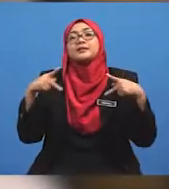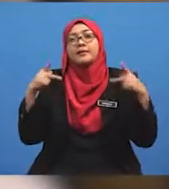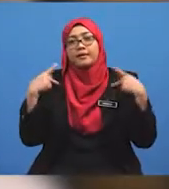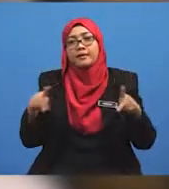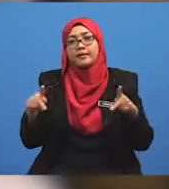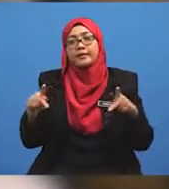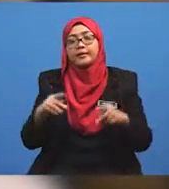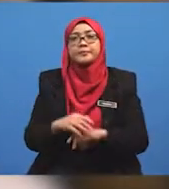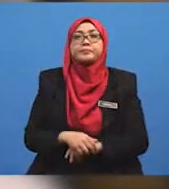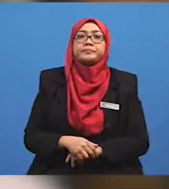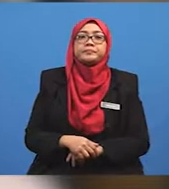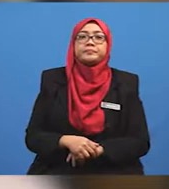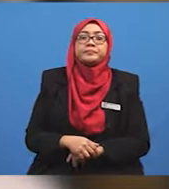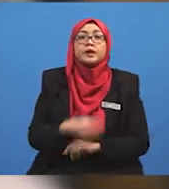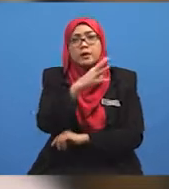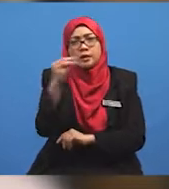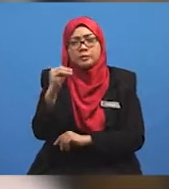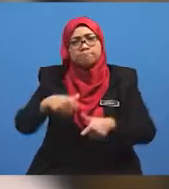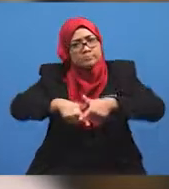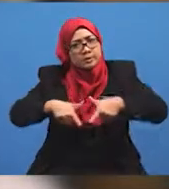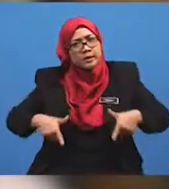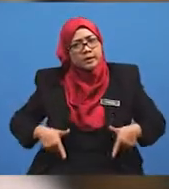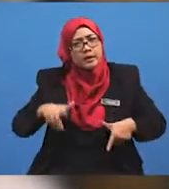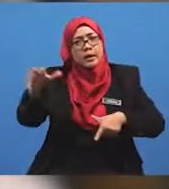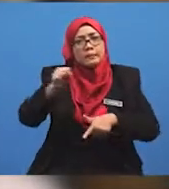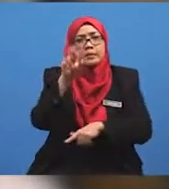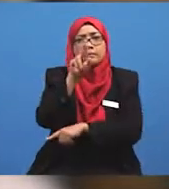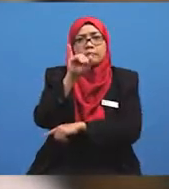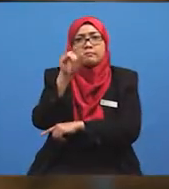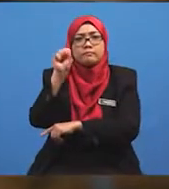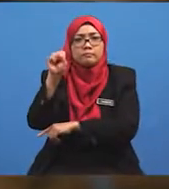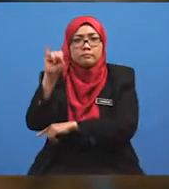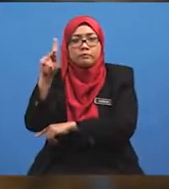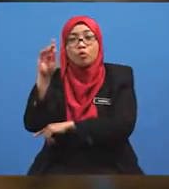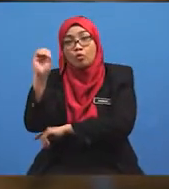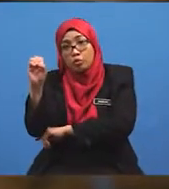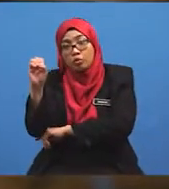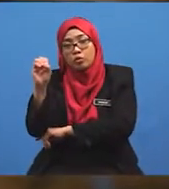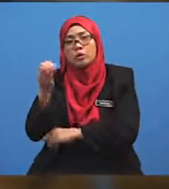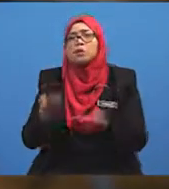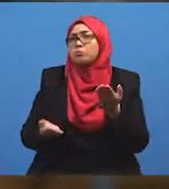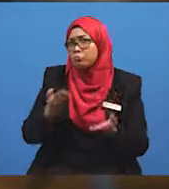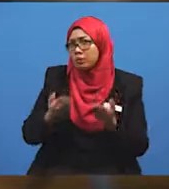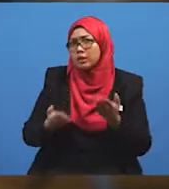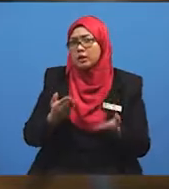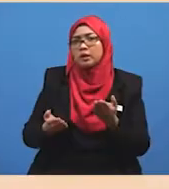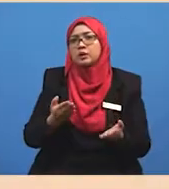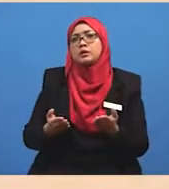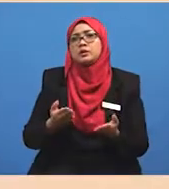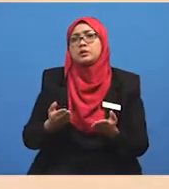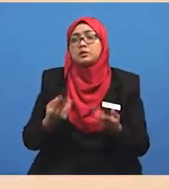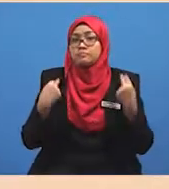tinggi jangan berani mengambil gitu seseorang usaha wajib